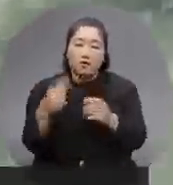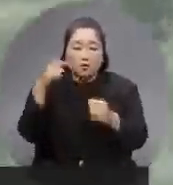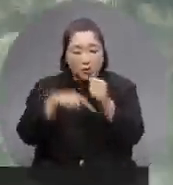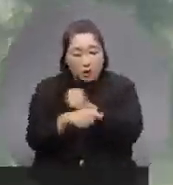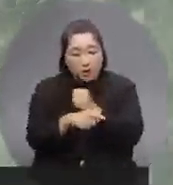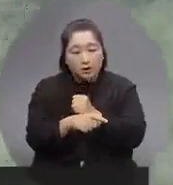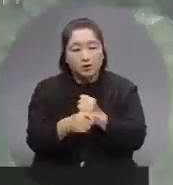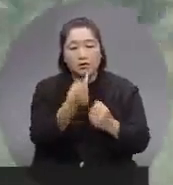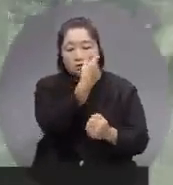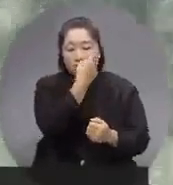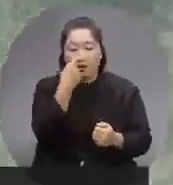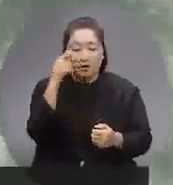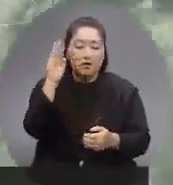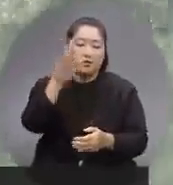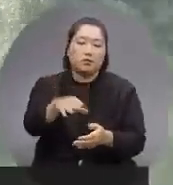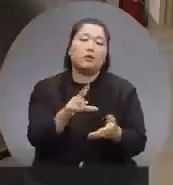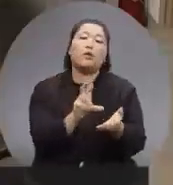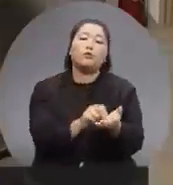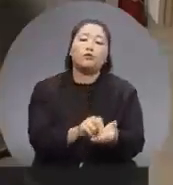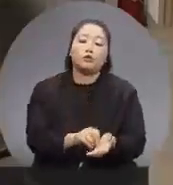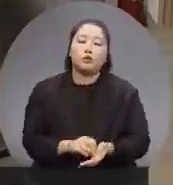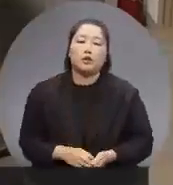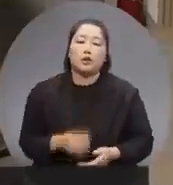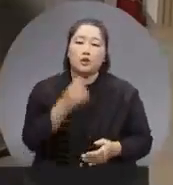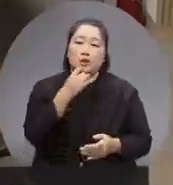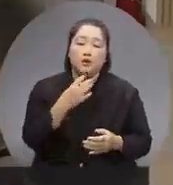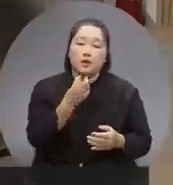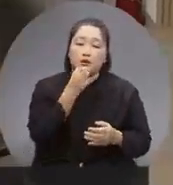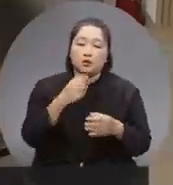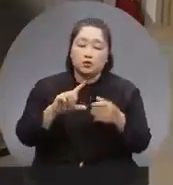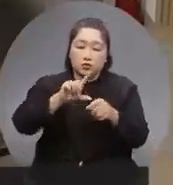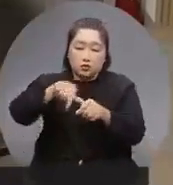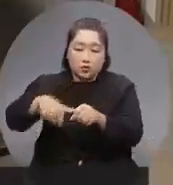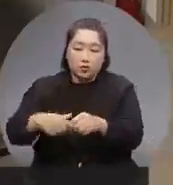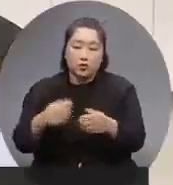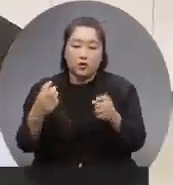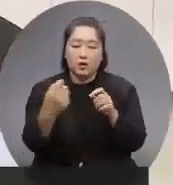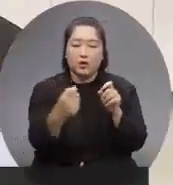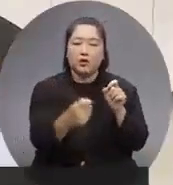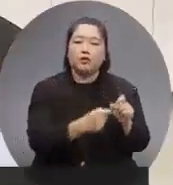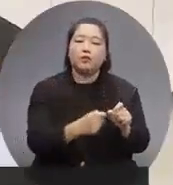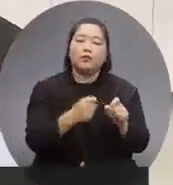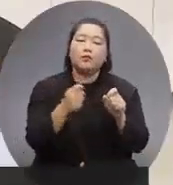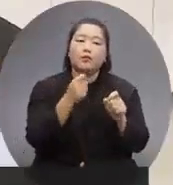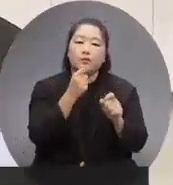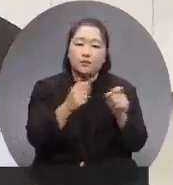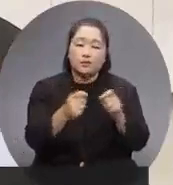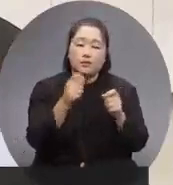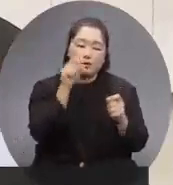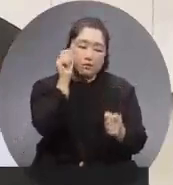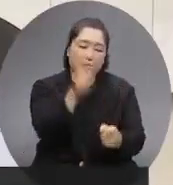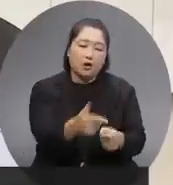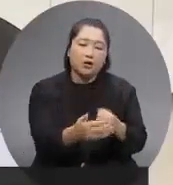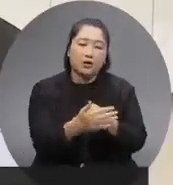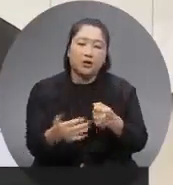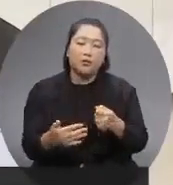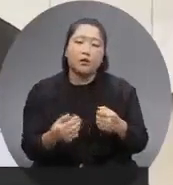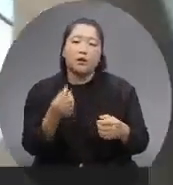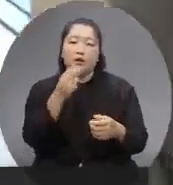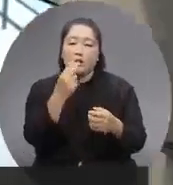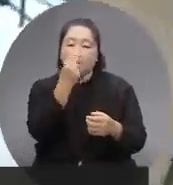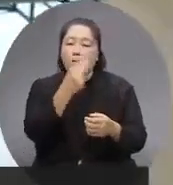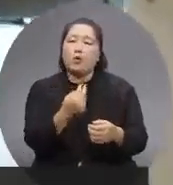규명하는 것도 장기 과제입니다. 다만 수도권에서 떨어지는 접근성과 일부 대체의학 진료의 보험